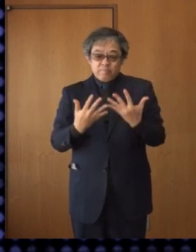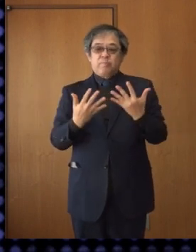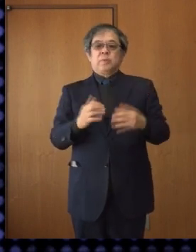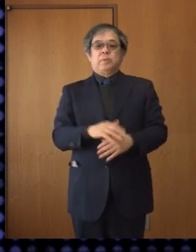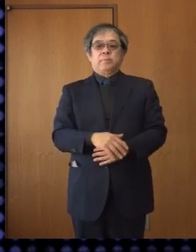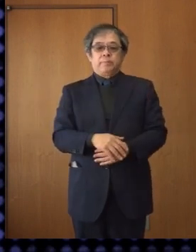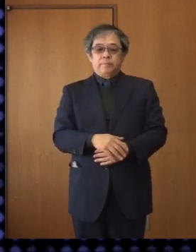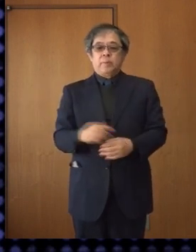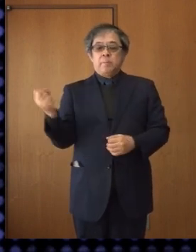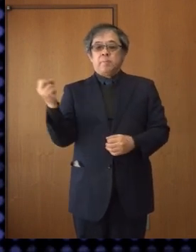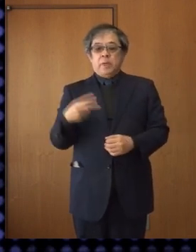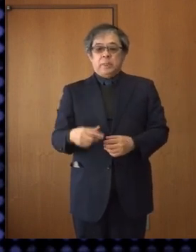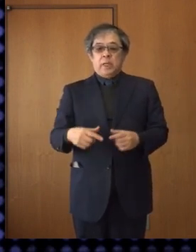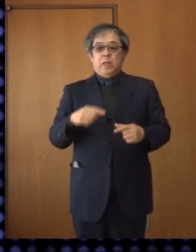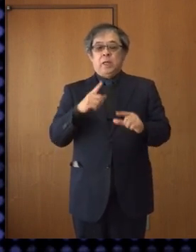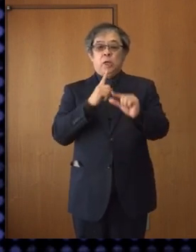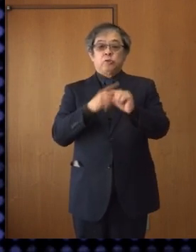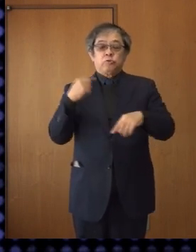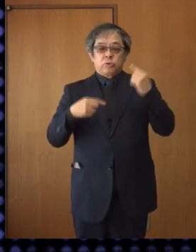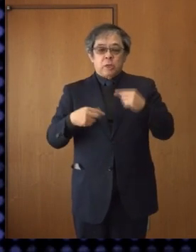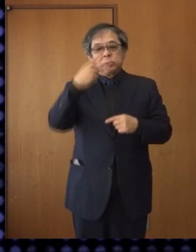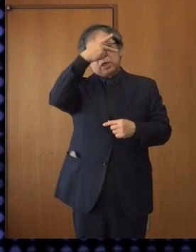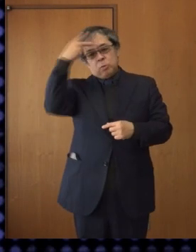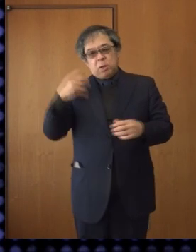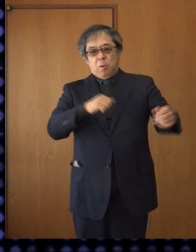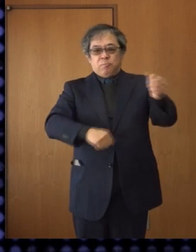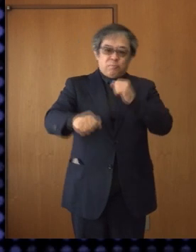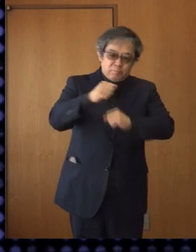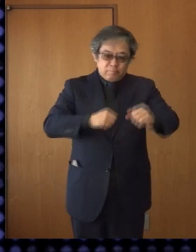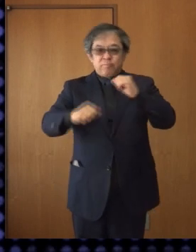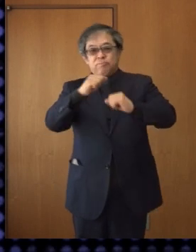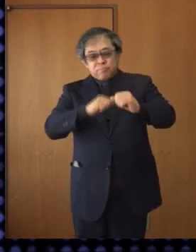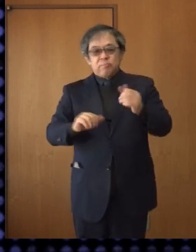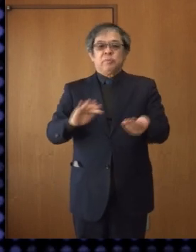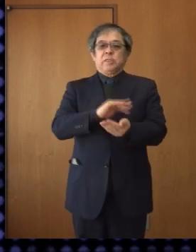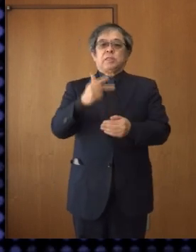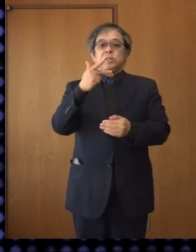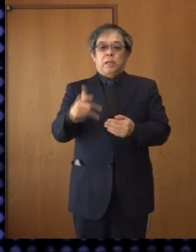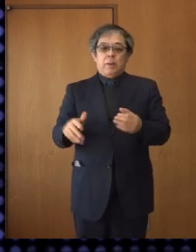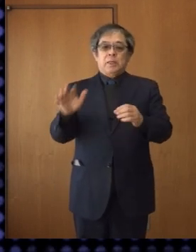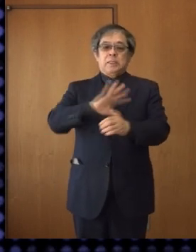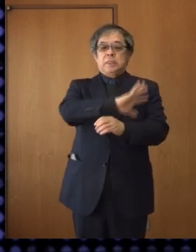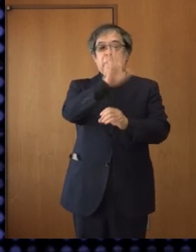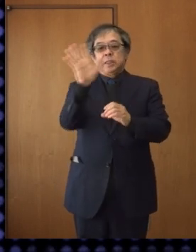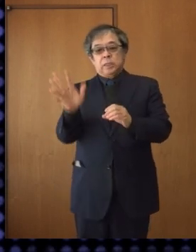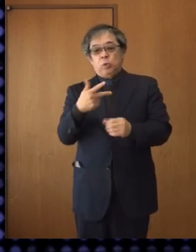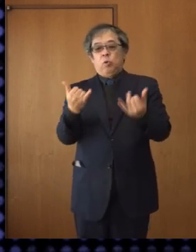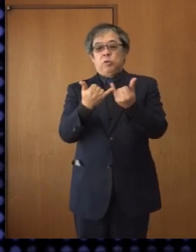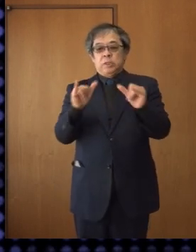また中高生が大活躍の多摩市気候市民会議がスタート